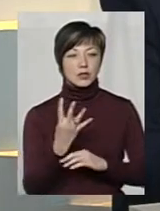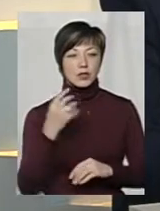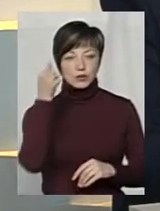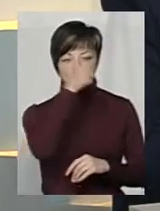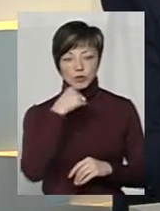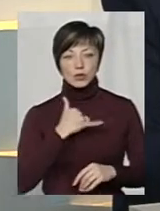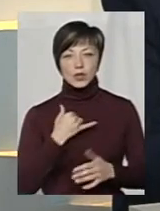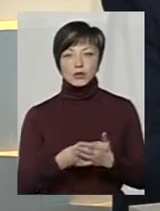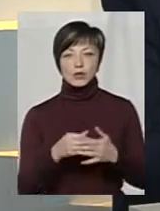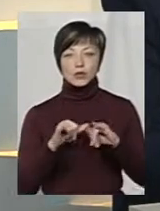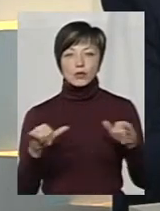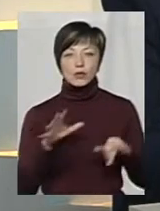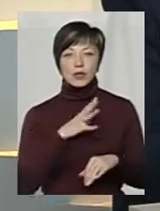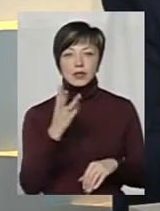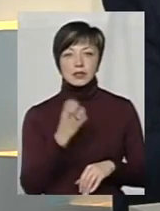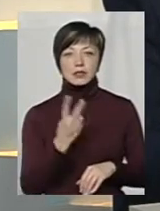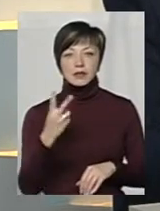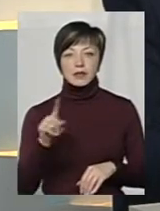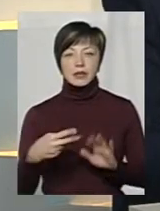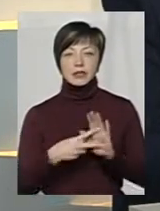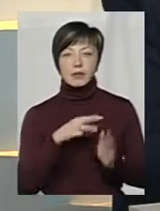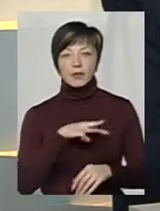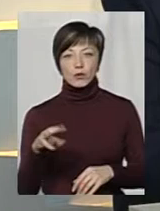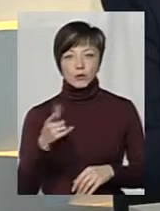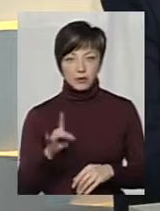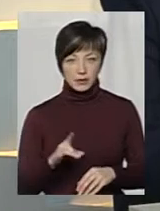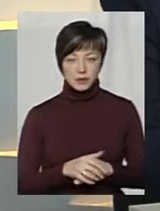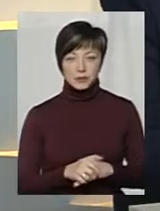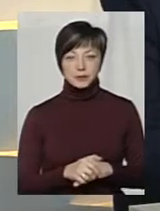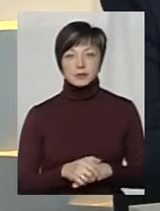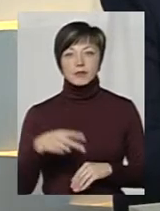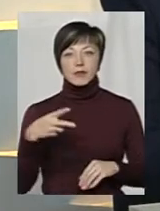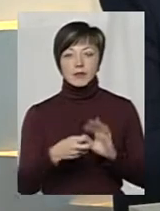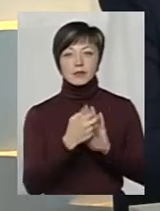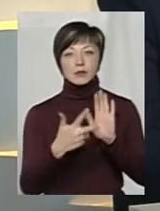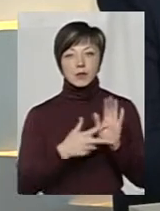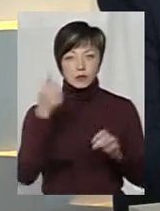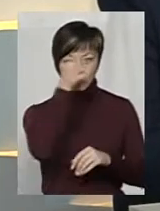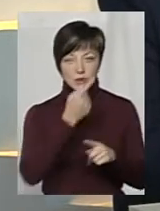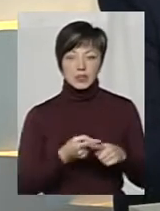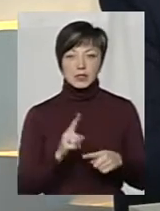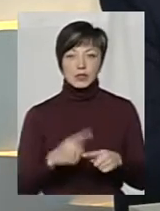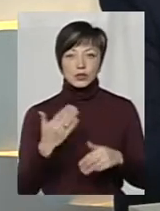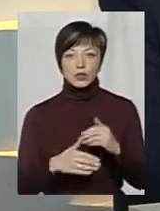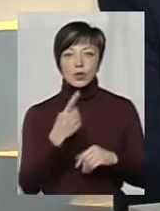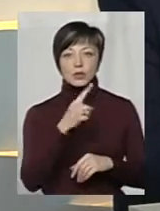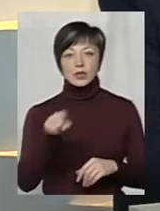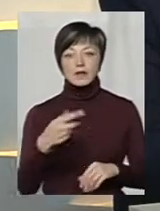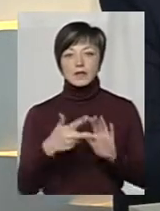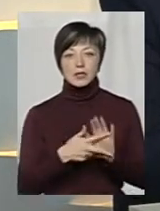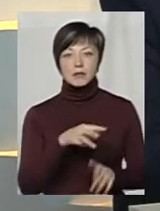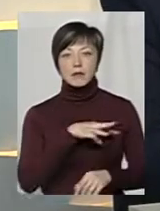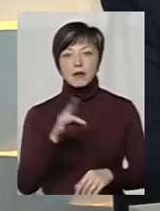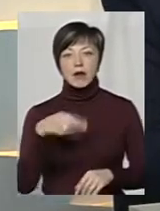2014 році, у нас бюджет розвитку складав 302,7 мільйона гривень, то в 2018 році це вже 1,8 мільярда